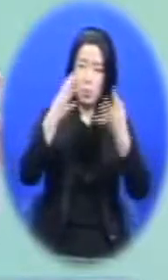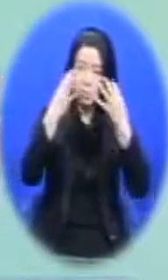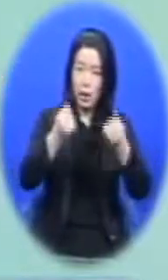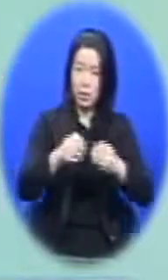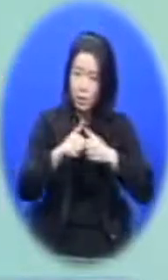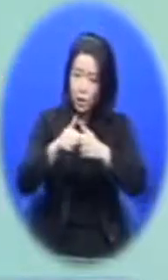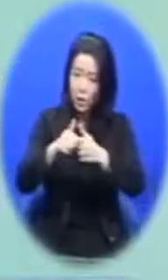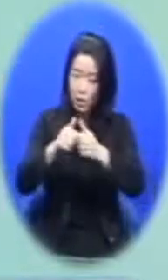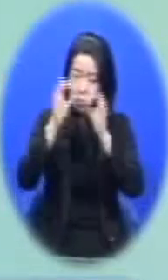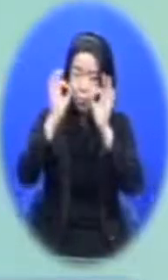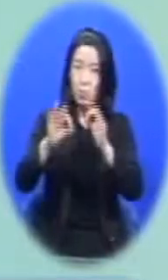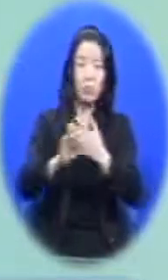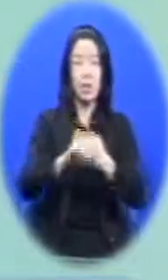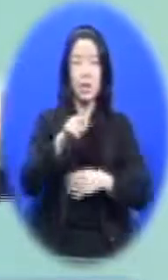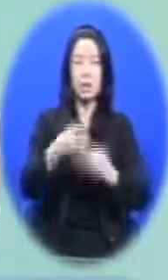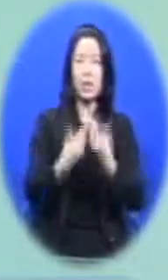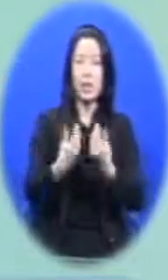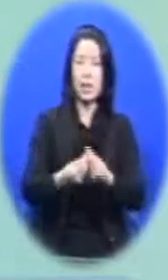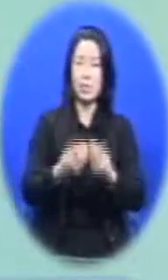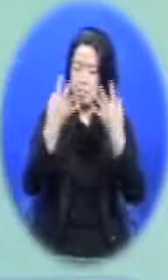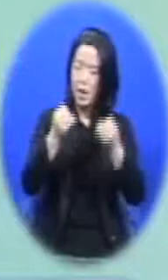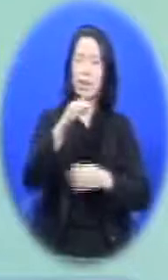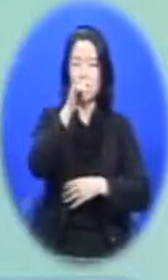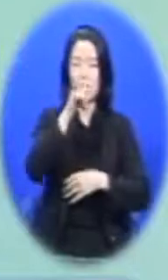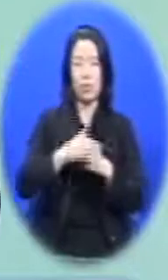따지면 뭐 그런 사례는 많습니다.